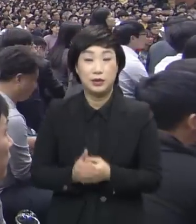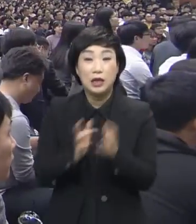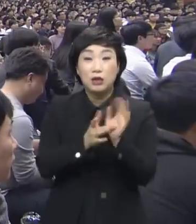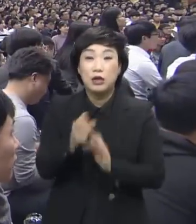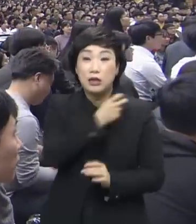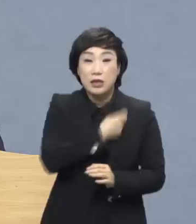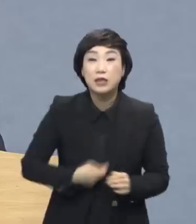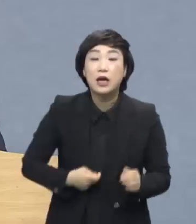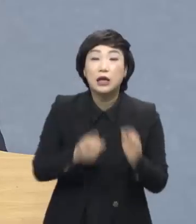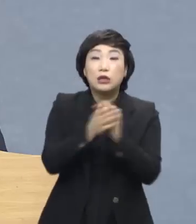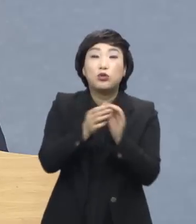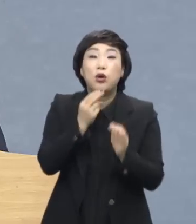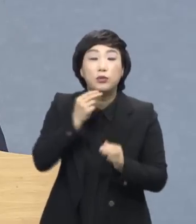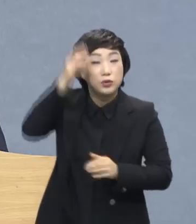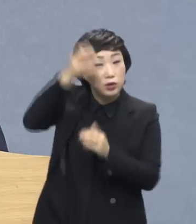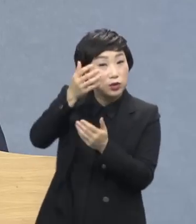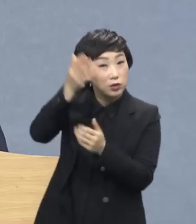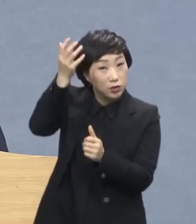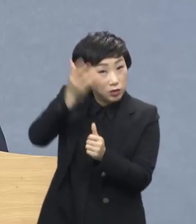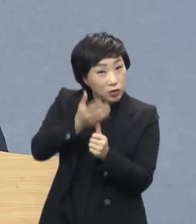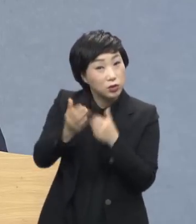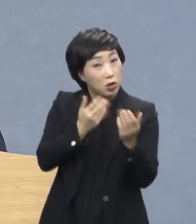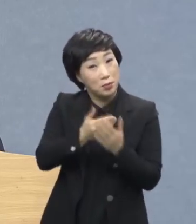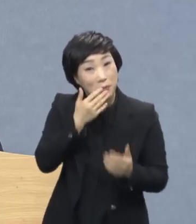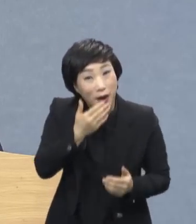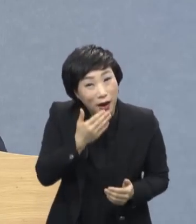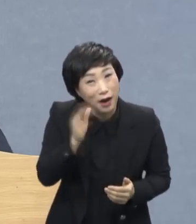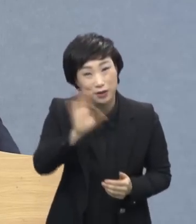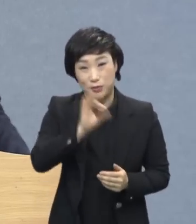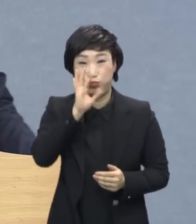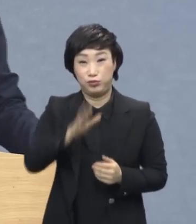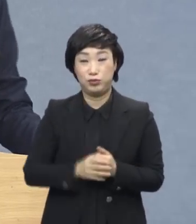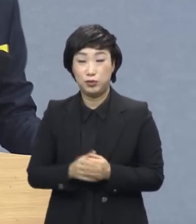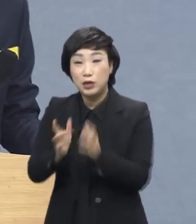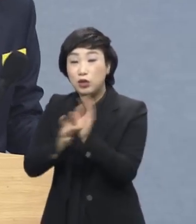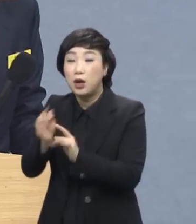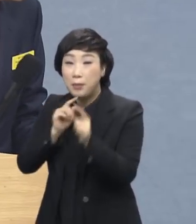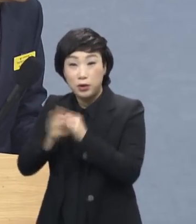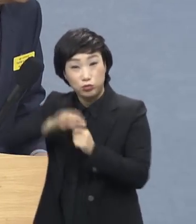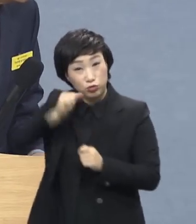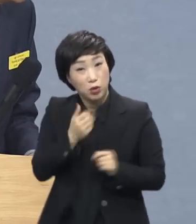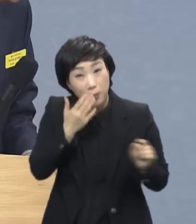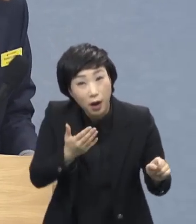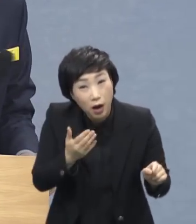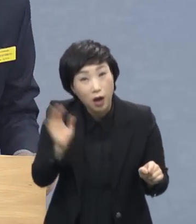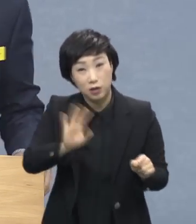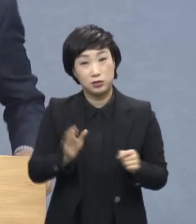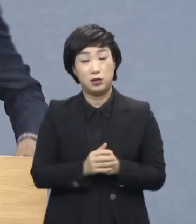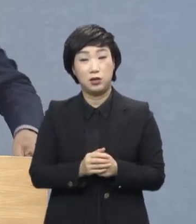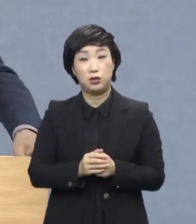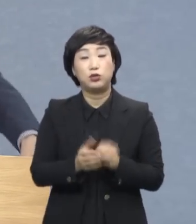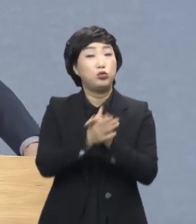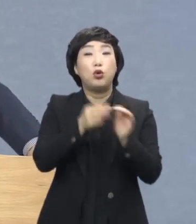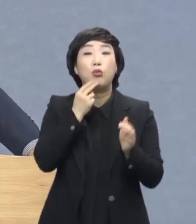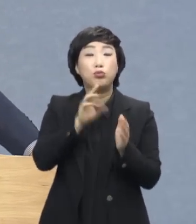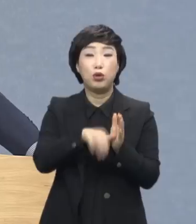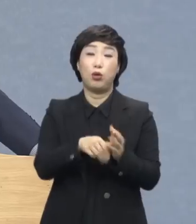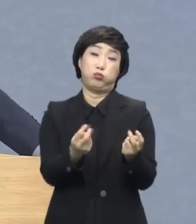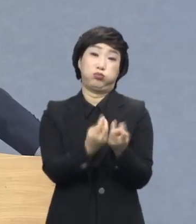제자들이 기도 않고 성령을 경험할 수 있었어? 예수님 말씀을 순종할 수 있었어? 할 수